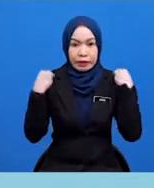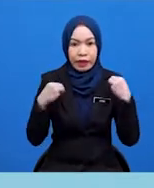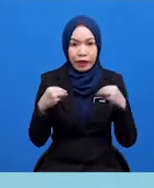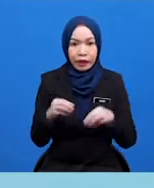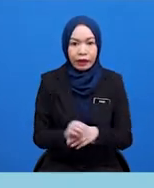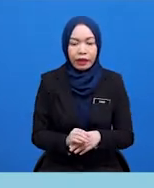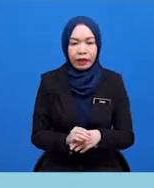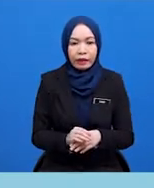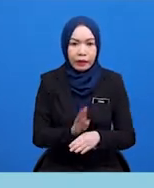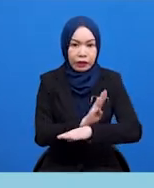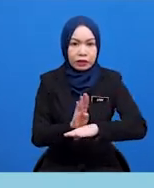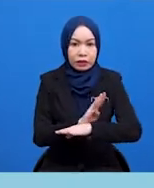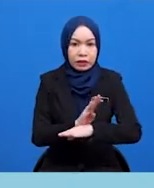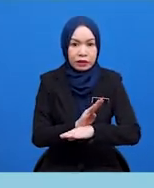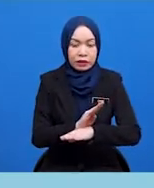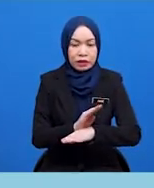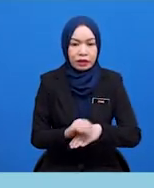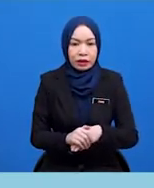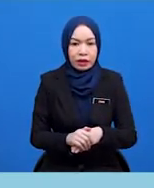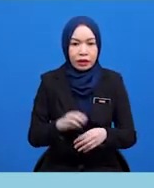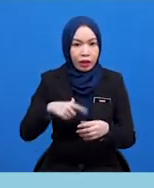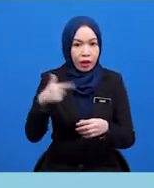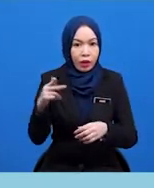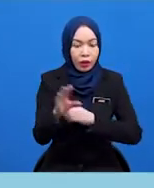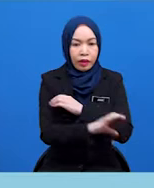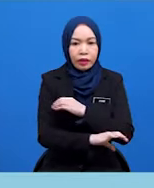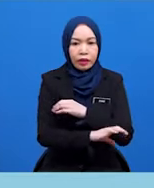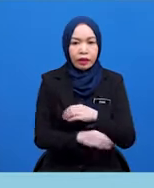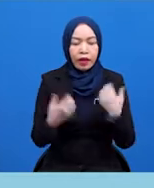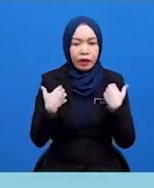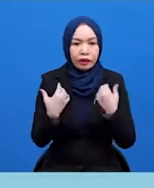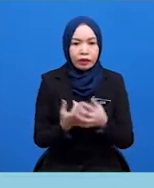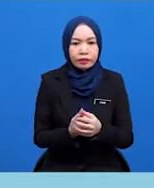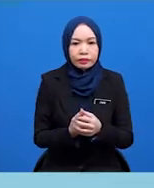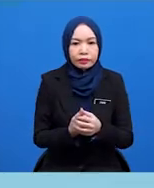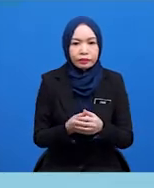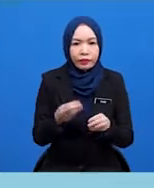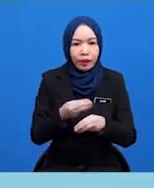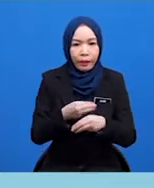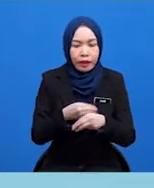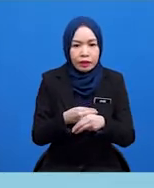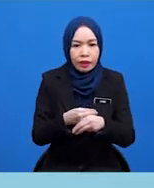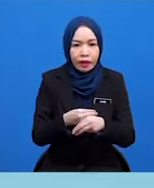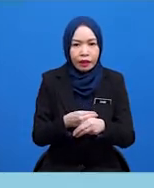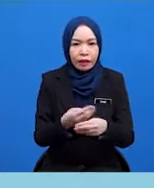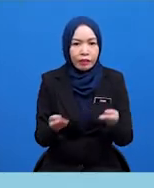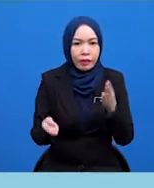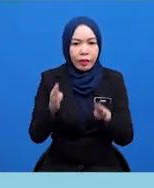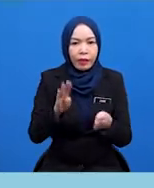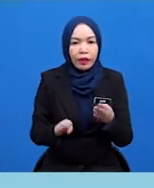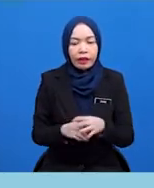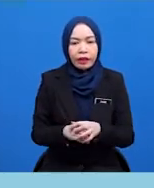harga hasil pertanian mengalami turun naik yang ketara berbanding dengan produk-produk